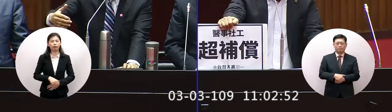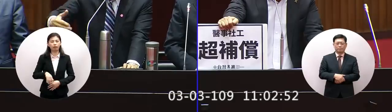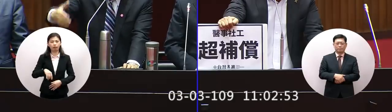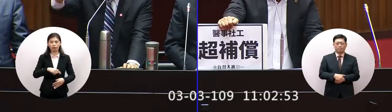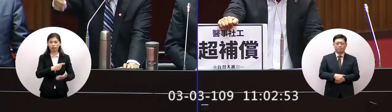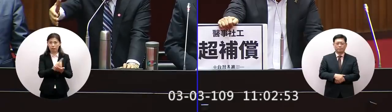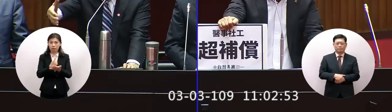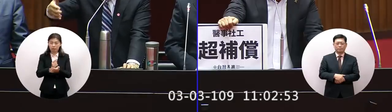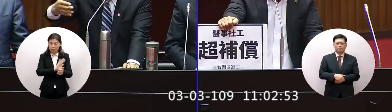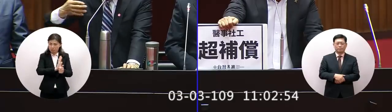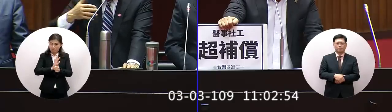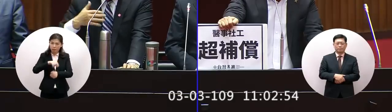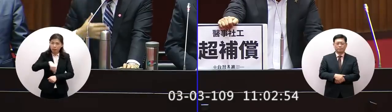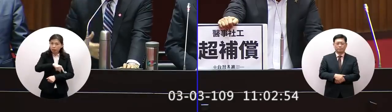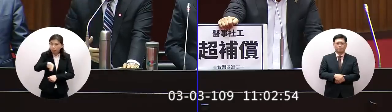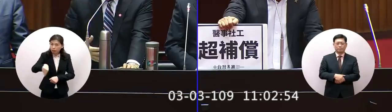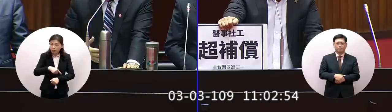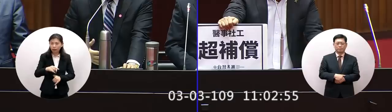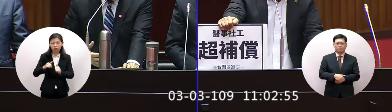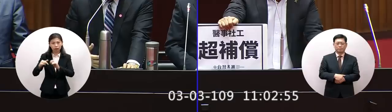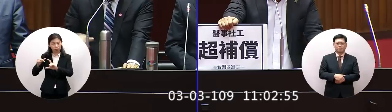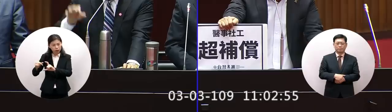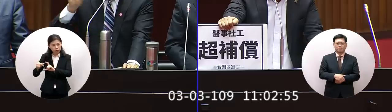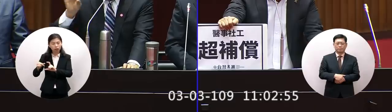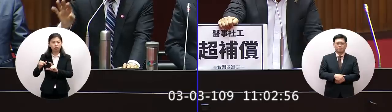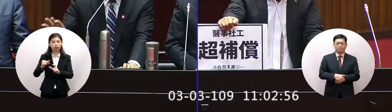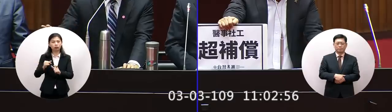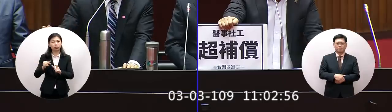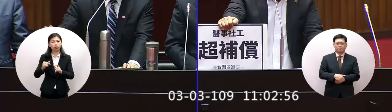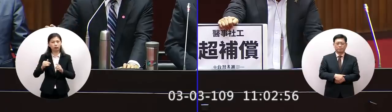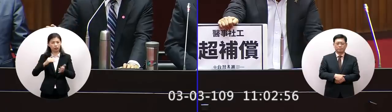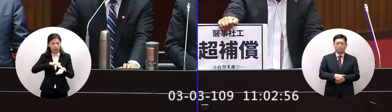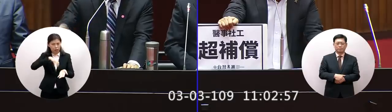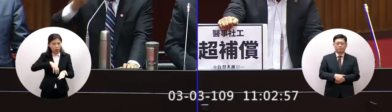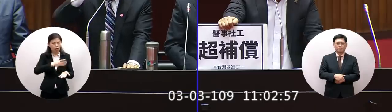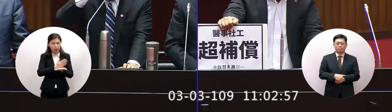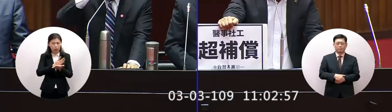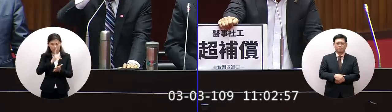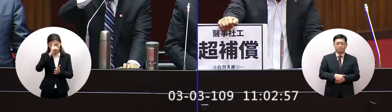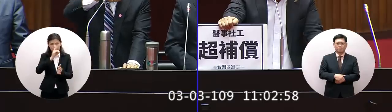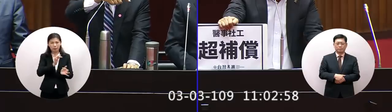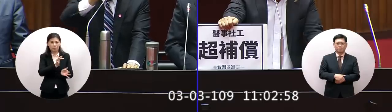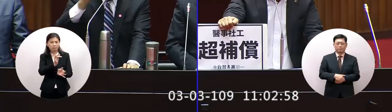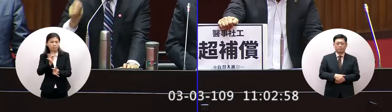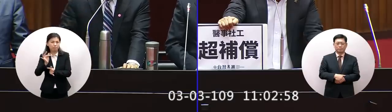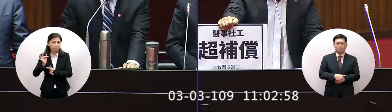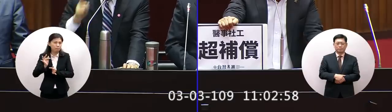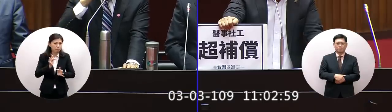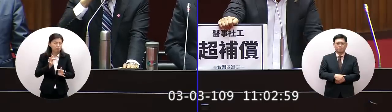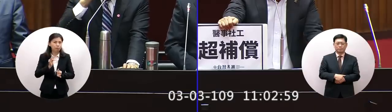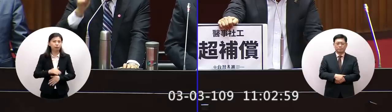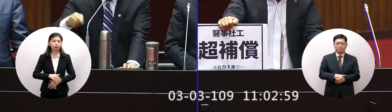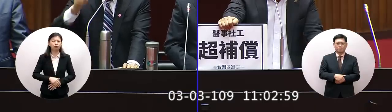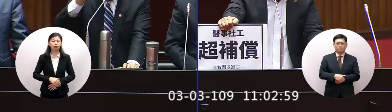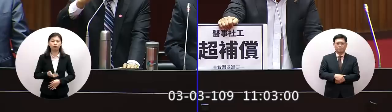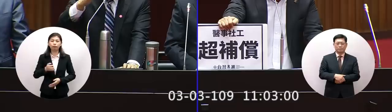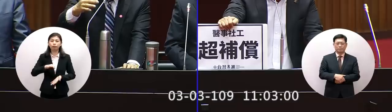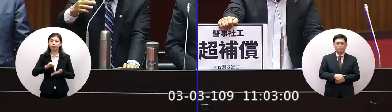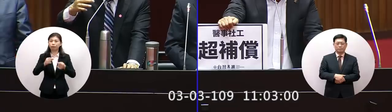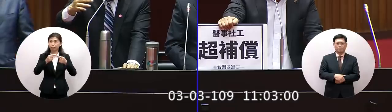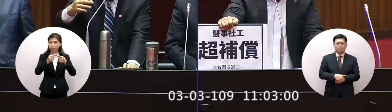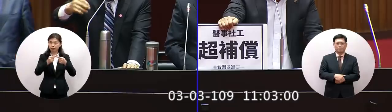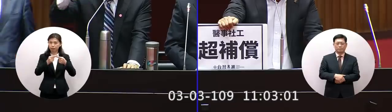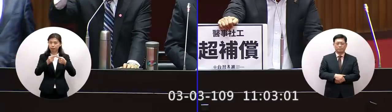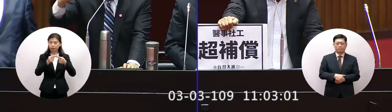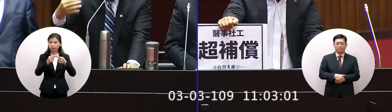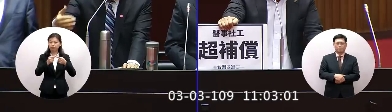线顾会好，而且即摆社区嘛要顾较好，病院嘛要顾较好，所以咱拄只咧报告，第一人就是